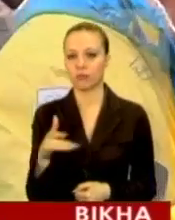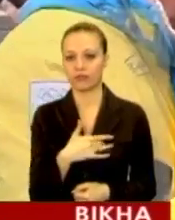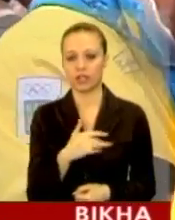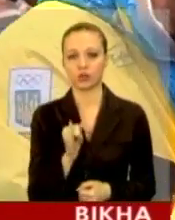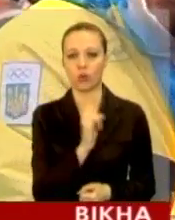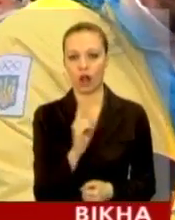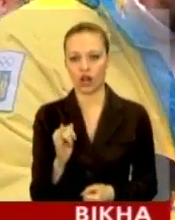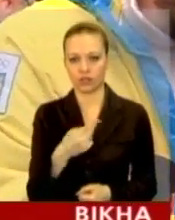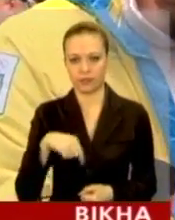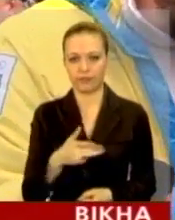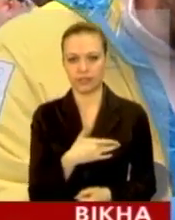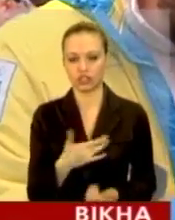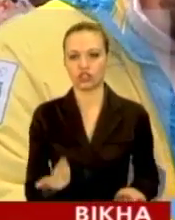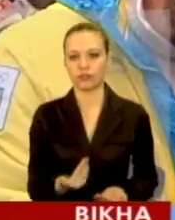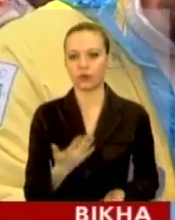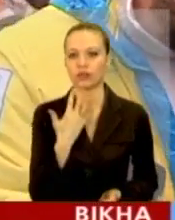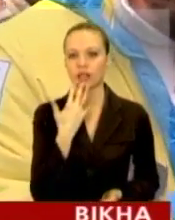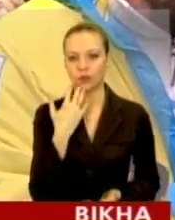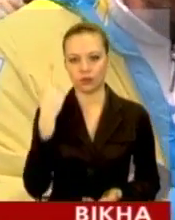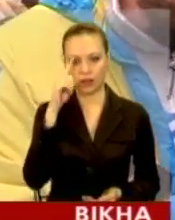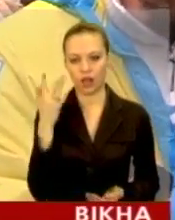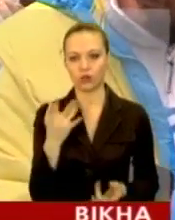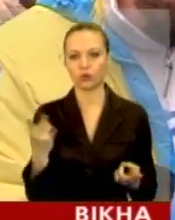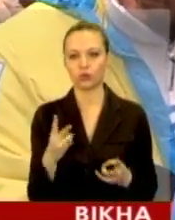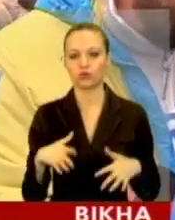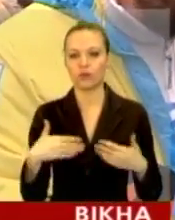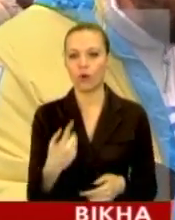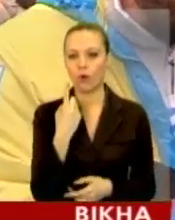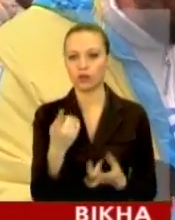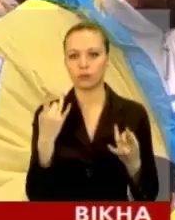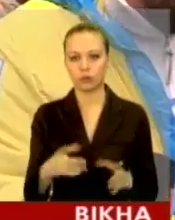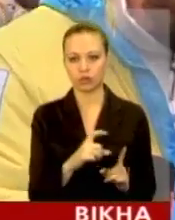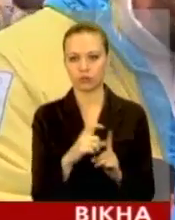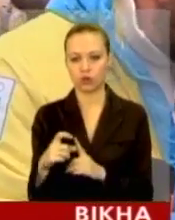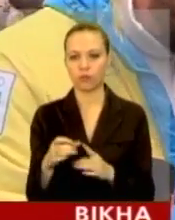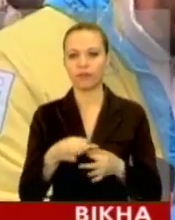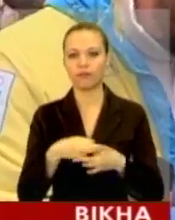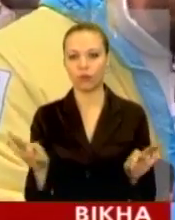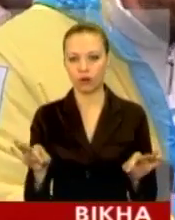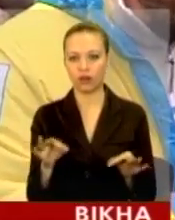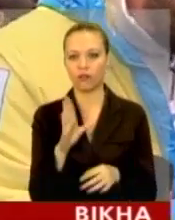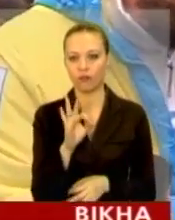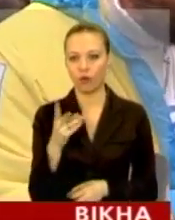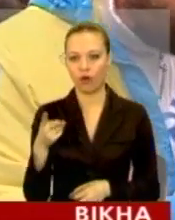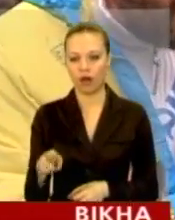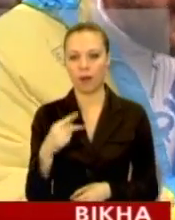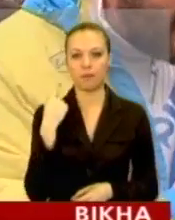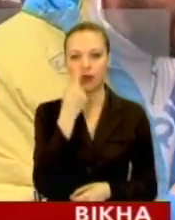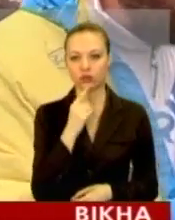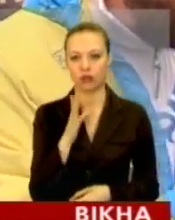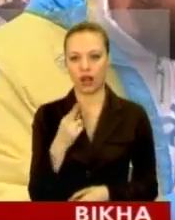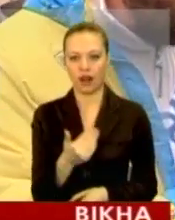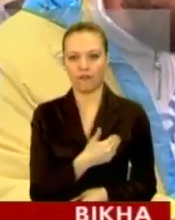каждого из здесь стоящих в серце живет национальная идея, которую можно выразить одним простым словом. Воля, воля, персонально воля